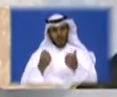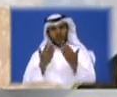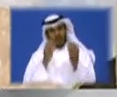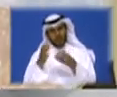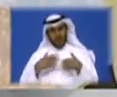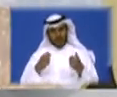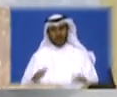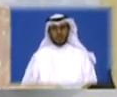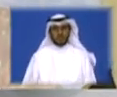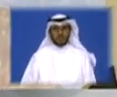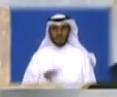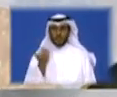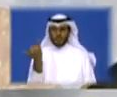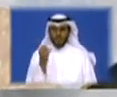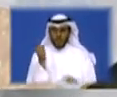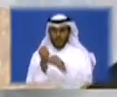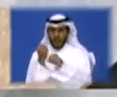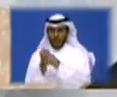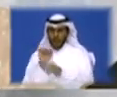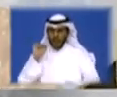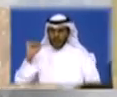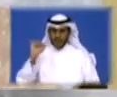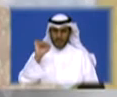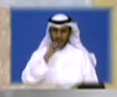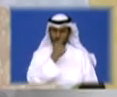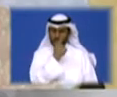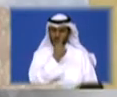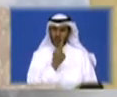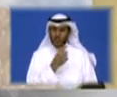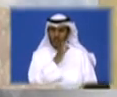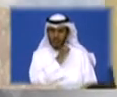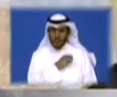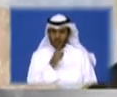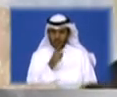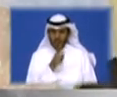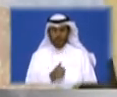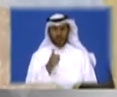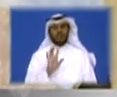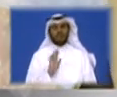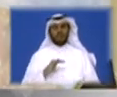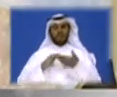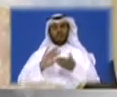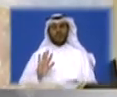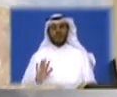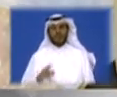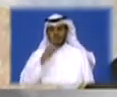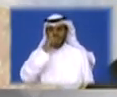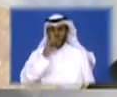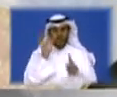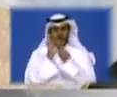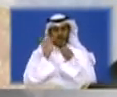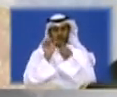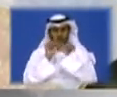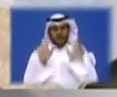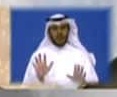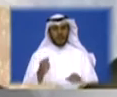وكثير من أهل الاختصاص يقومون بتحديد المنفعة العامة، وبعد أن تتحدد المنفعة العامة تتم الإجراءات